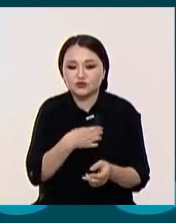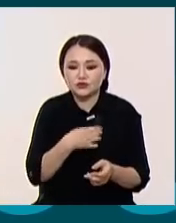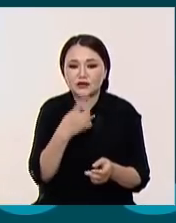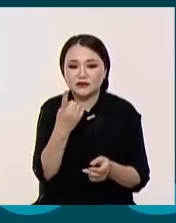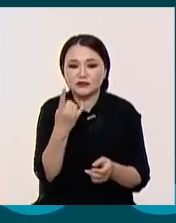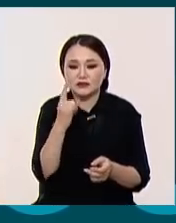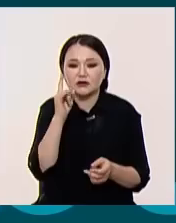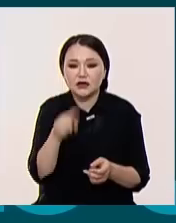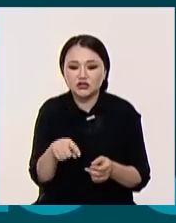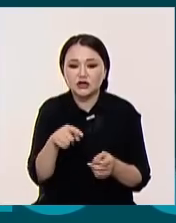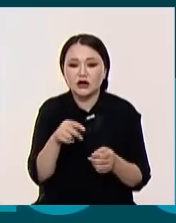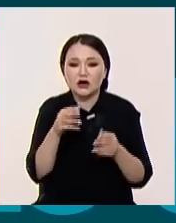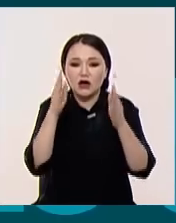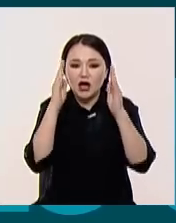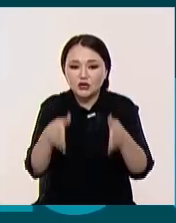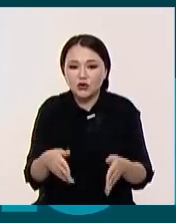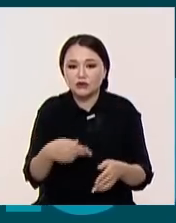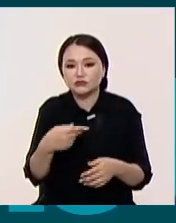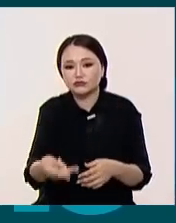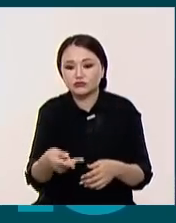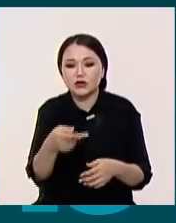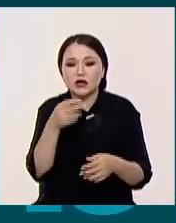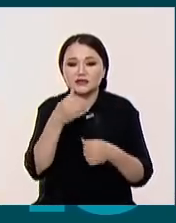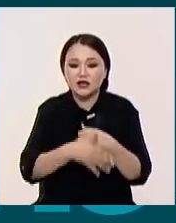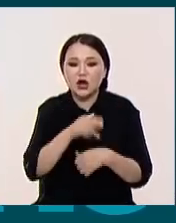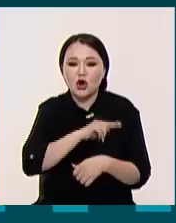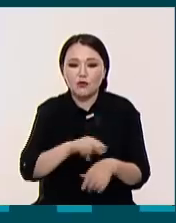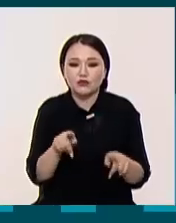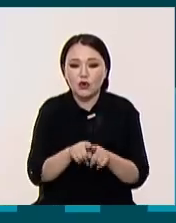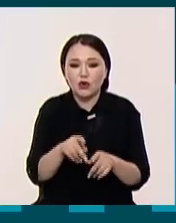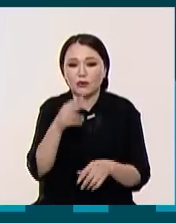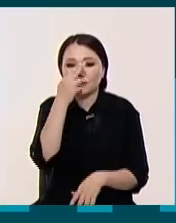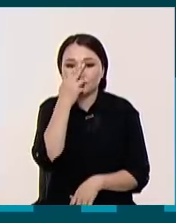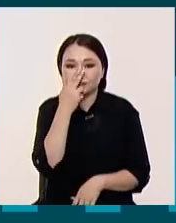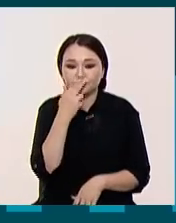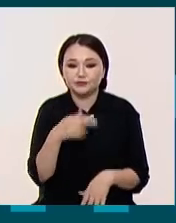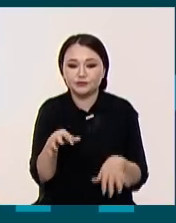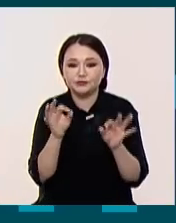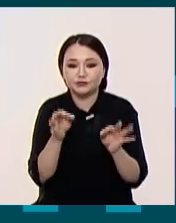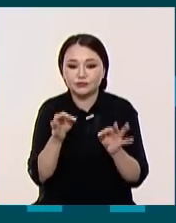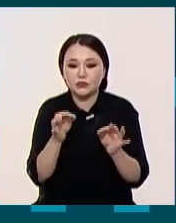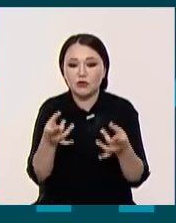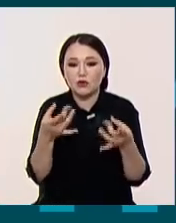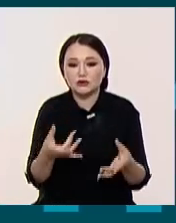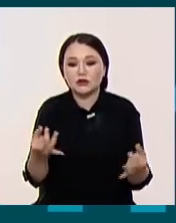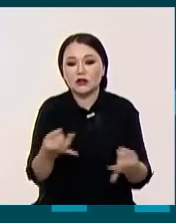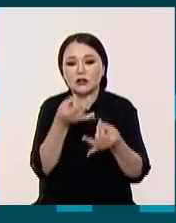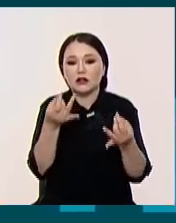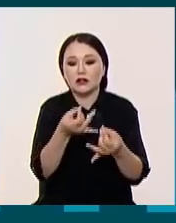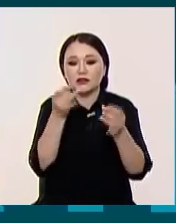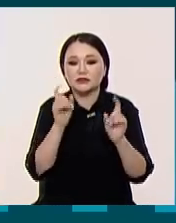бүлдіршін тіпті ғимараттың дәлізінде жатыр. Ал орталық қызметкерлері мұндай жағдайға үйреніп қалғандай жайбарақат әңгімелесіп